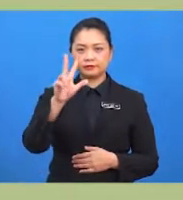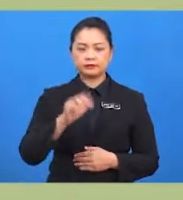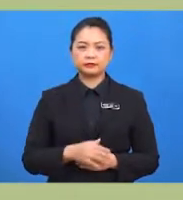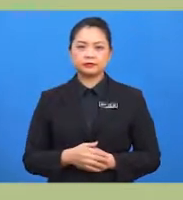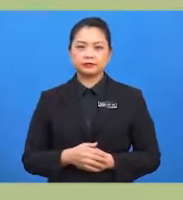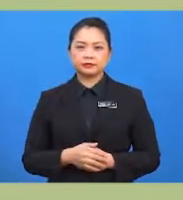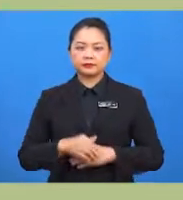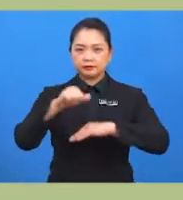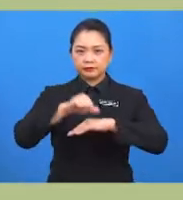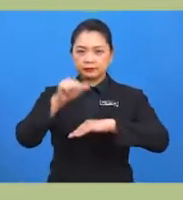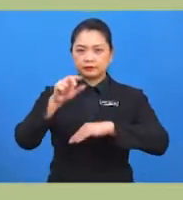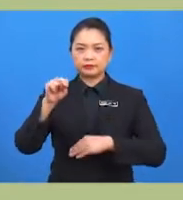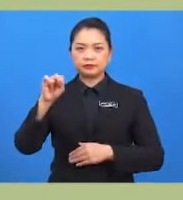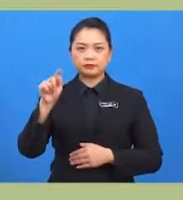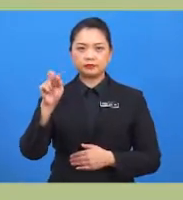asymmetric